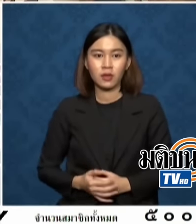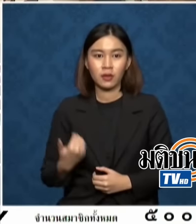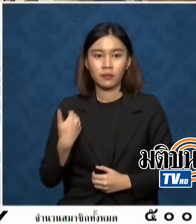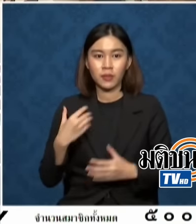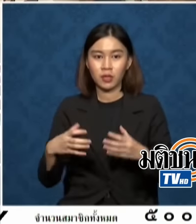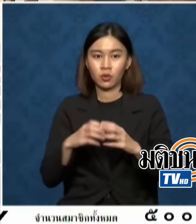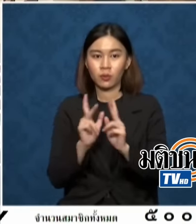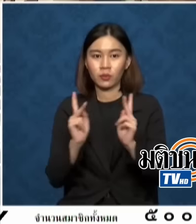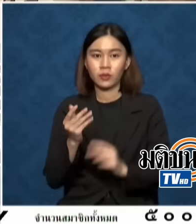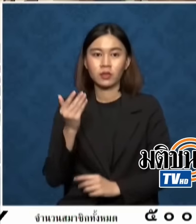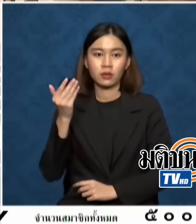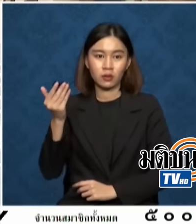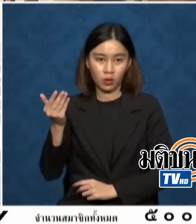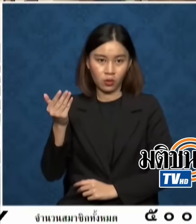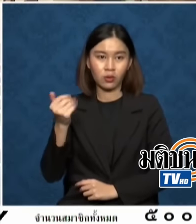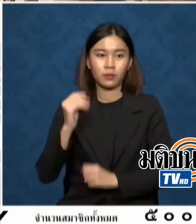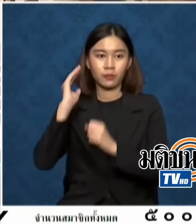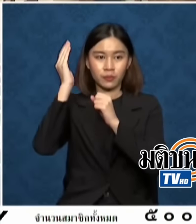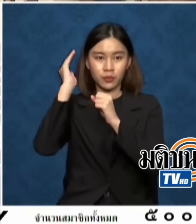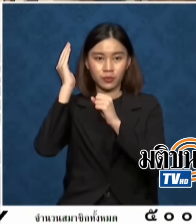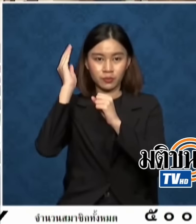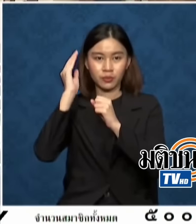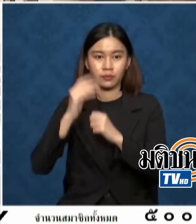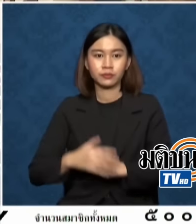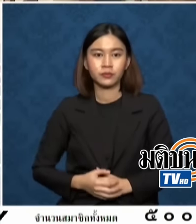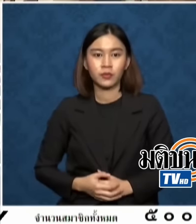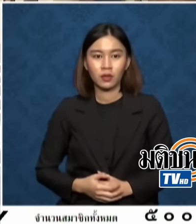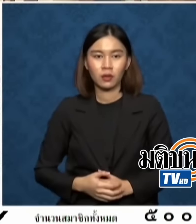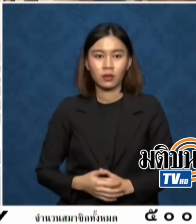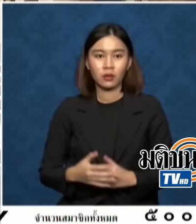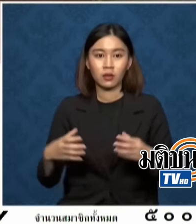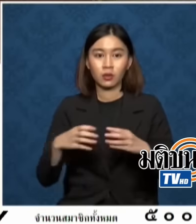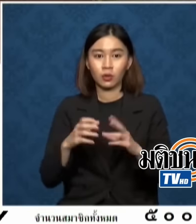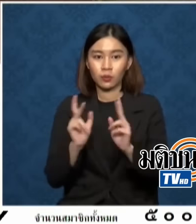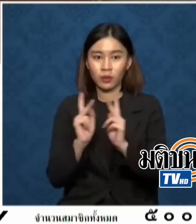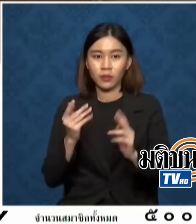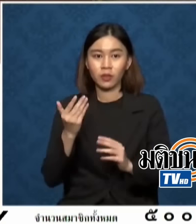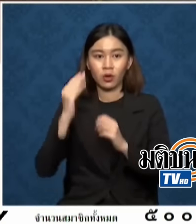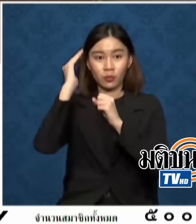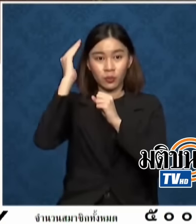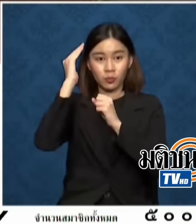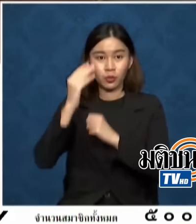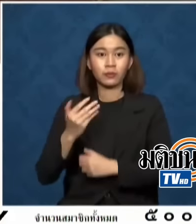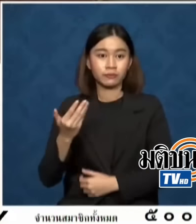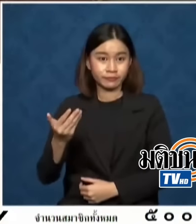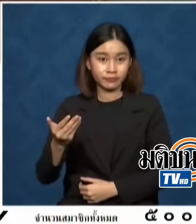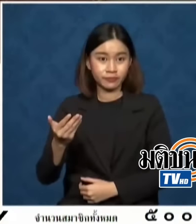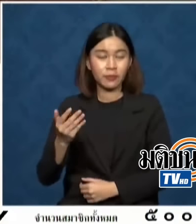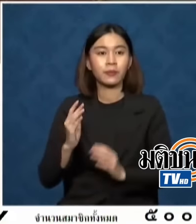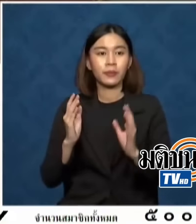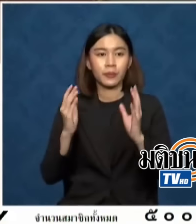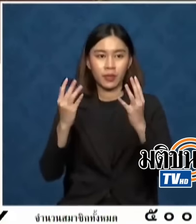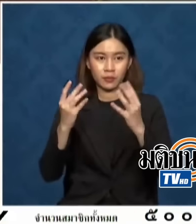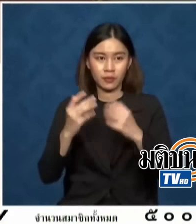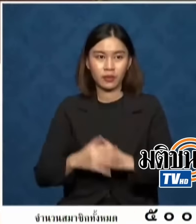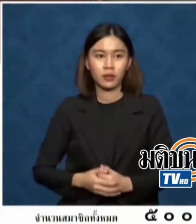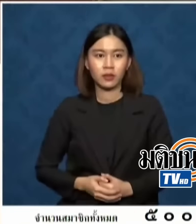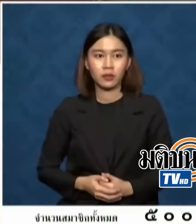ธิการขอสงวนความเห็น มีกรรมธิการผู้ขอสงวนความเห็นจะอภิปรายไหมครับไม่มีนะครับ